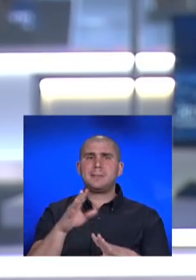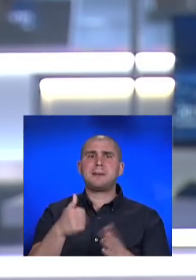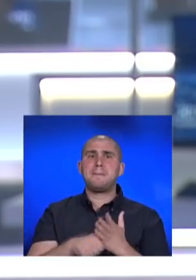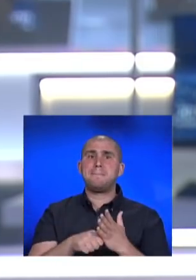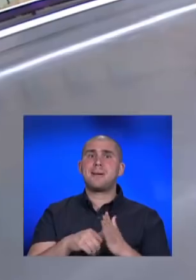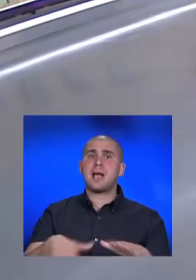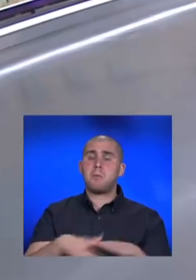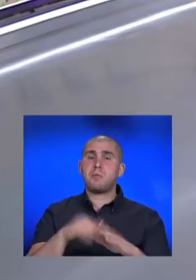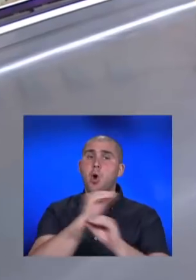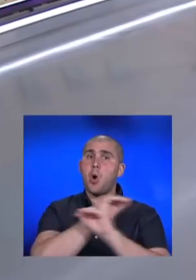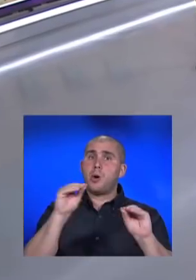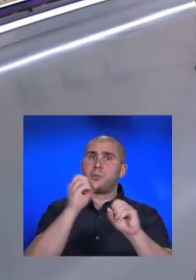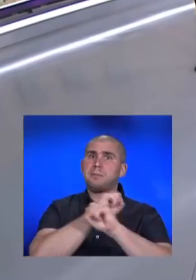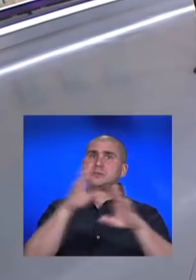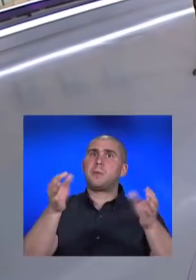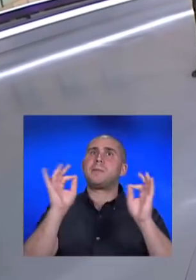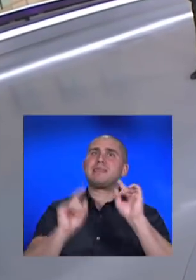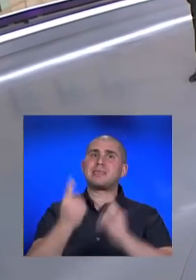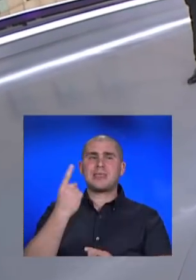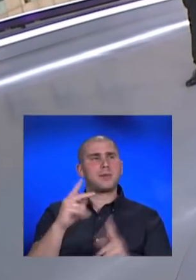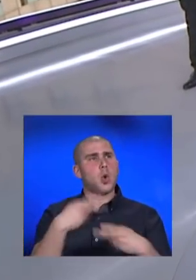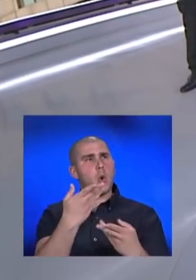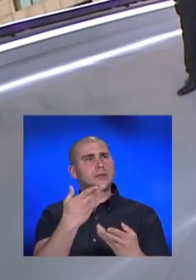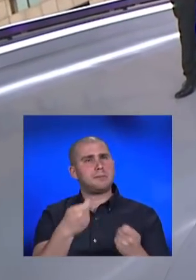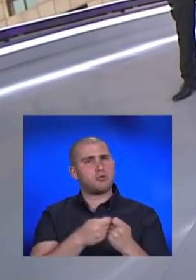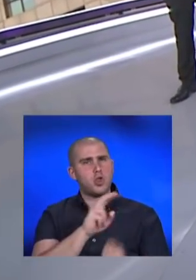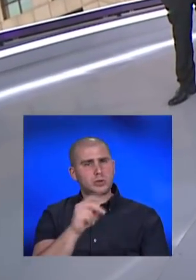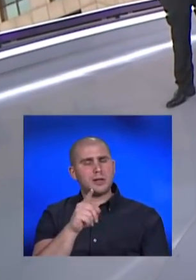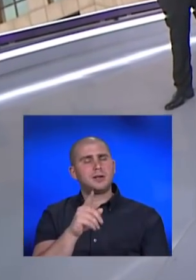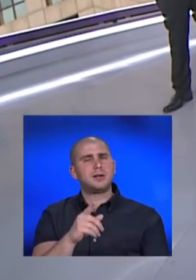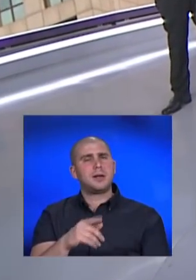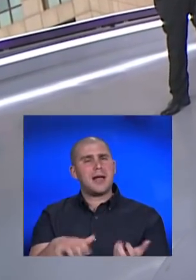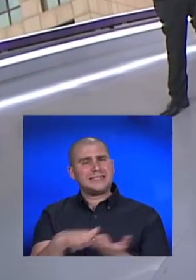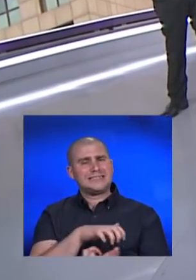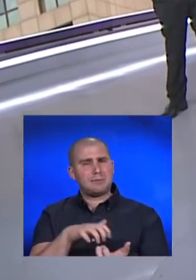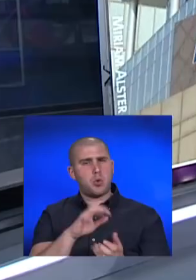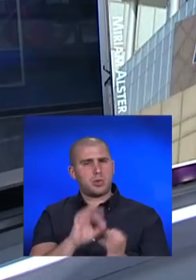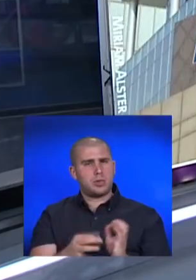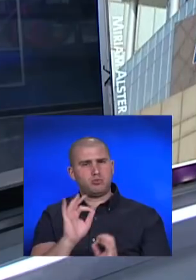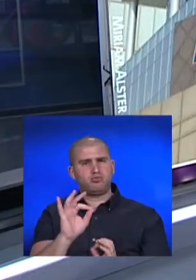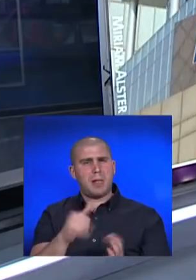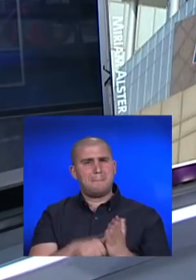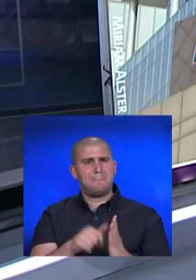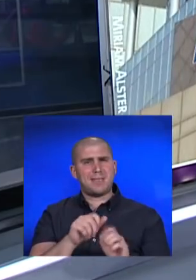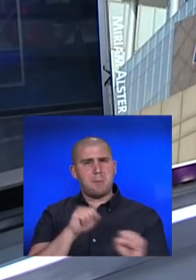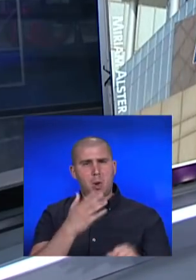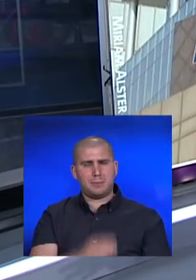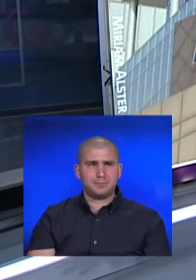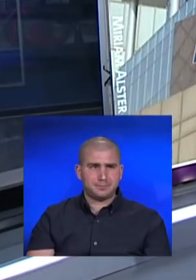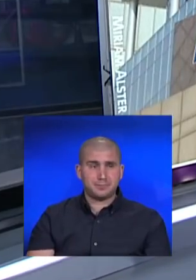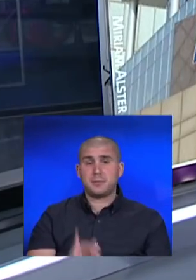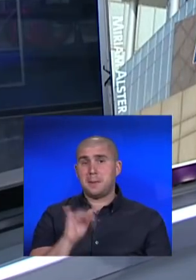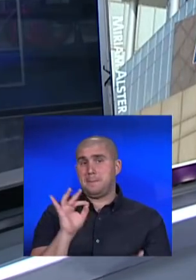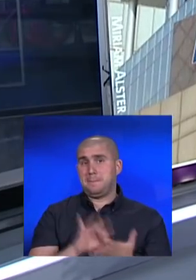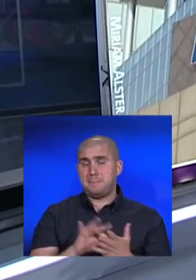אנחנו חוזרים אליך, שאול אמסטרדמסקי, בעניין הזה, עם הפרטים על ההסתבכות האחרונה של בנק הפועלים. כן, מיכל. בזמן שתשומת הלב של